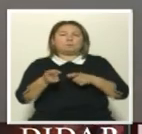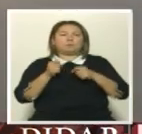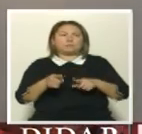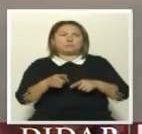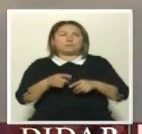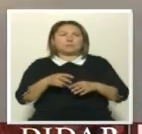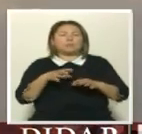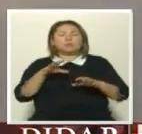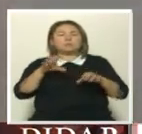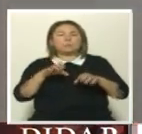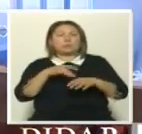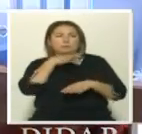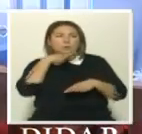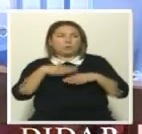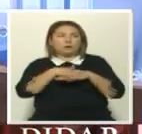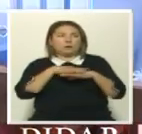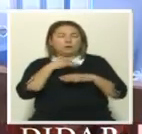бродячих собак